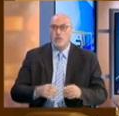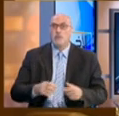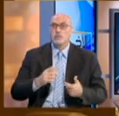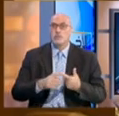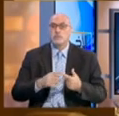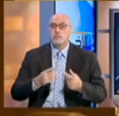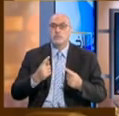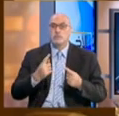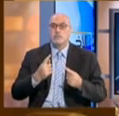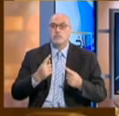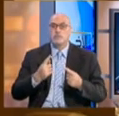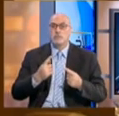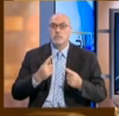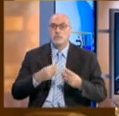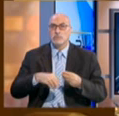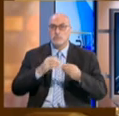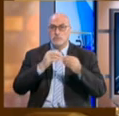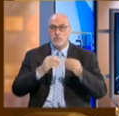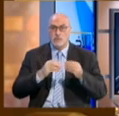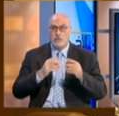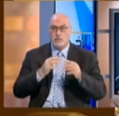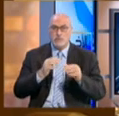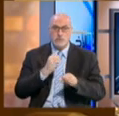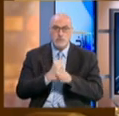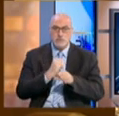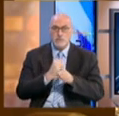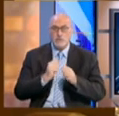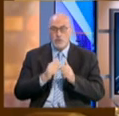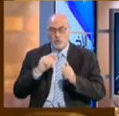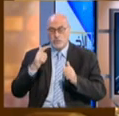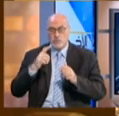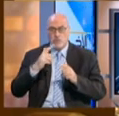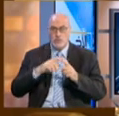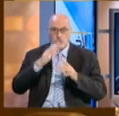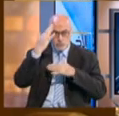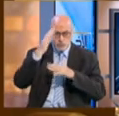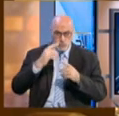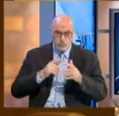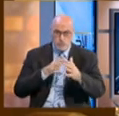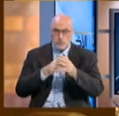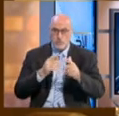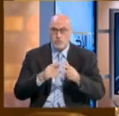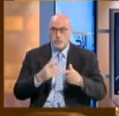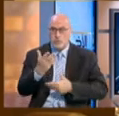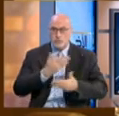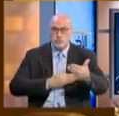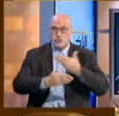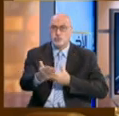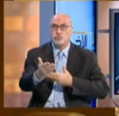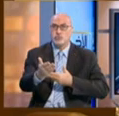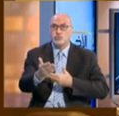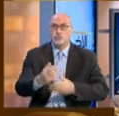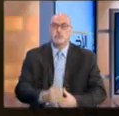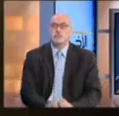الديمقراطي في بلادنا القائم على الفصل والتوازن بين